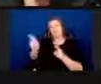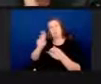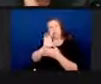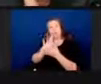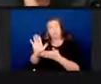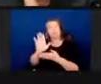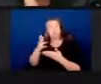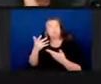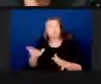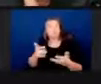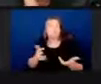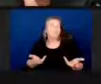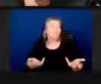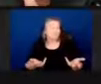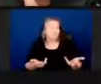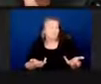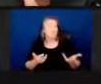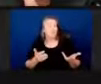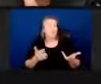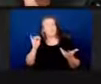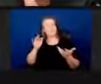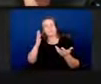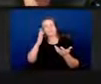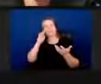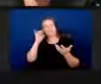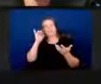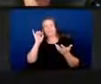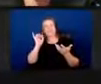66% منهم طبعا في